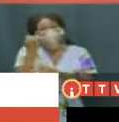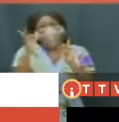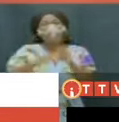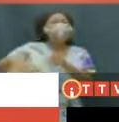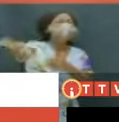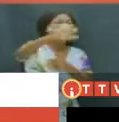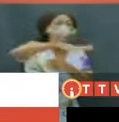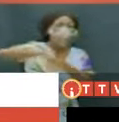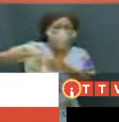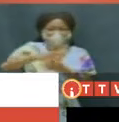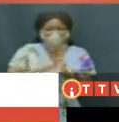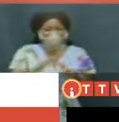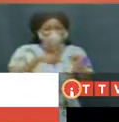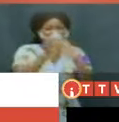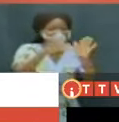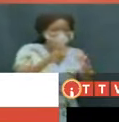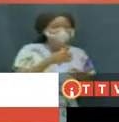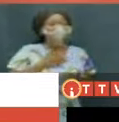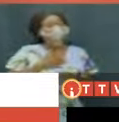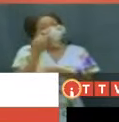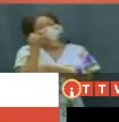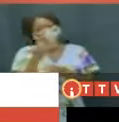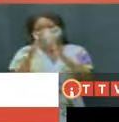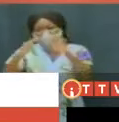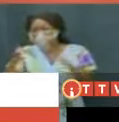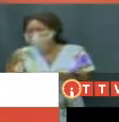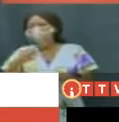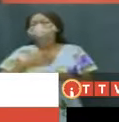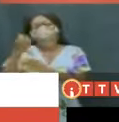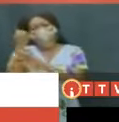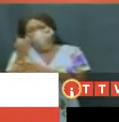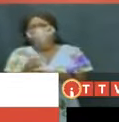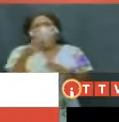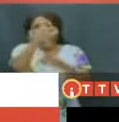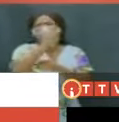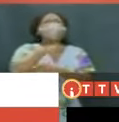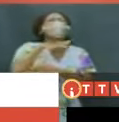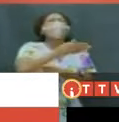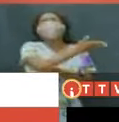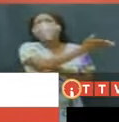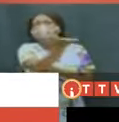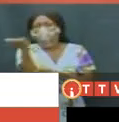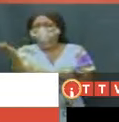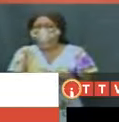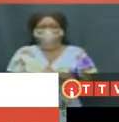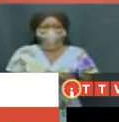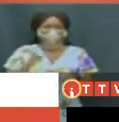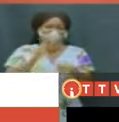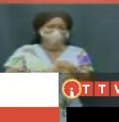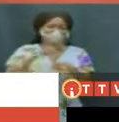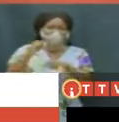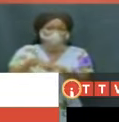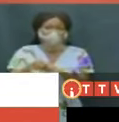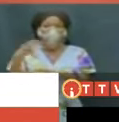yativuta. Kulowa apa ifenso kuno yativuta. Nthawi imeneyonso atanena kuti kukubwera katemera wa